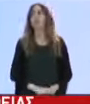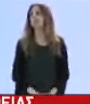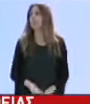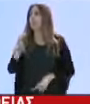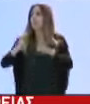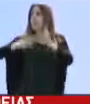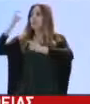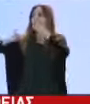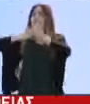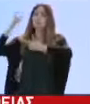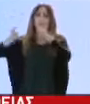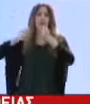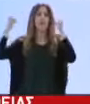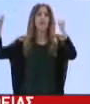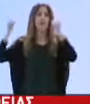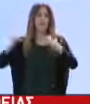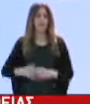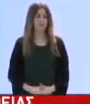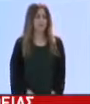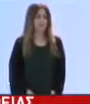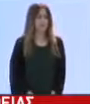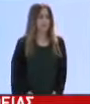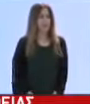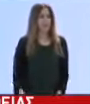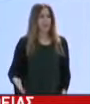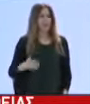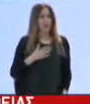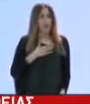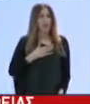τις κακές πρακτικές του παρελθόντος.